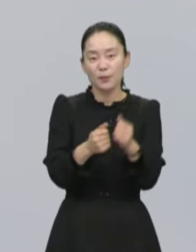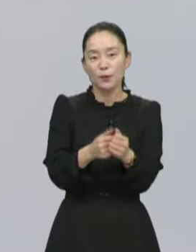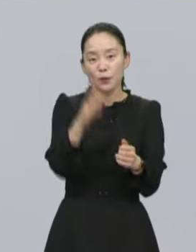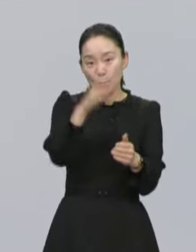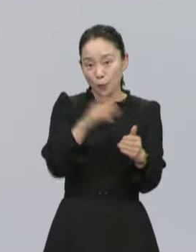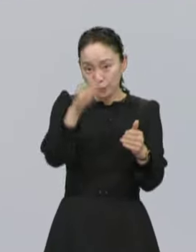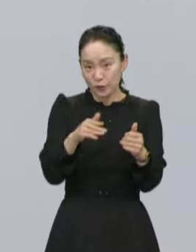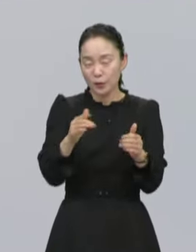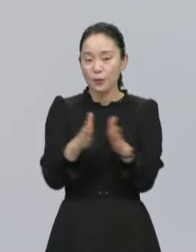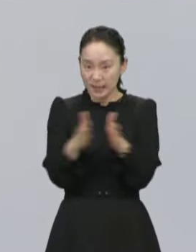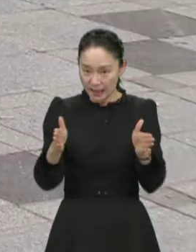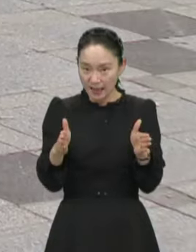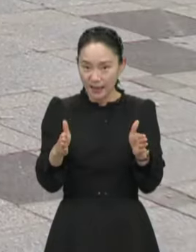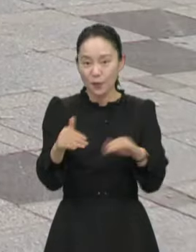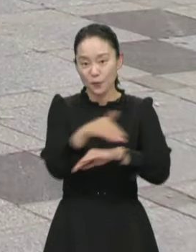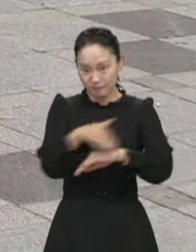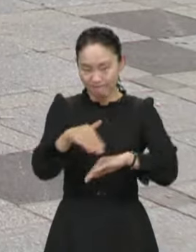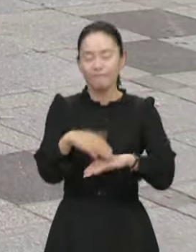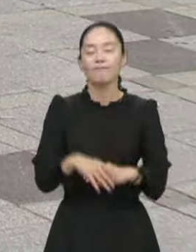공주 시로 확대하기로